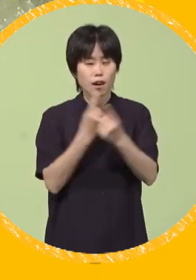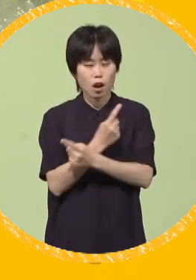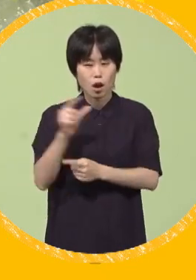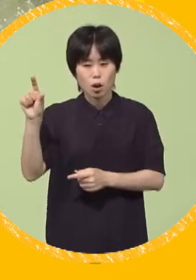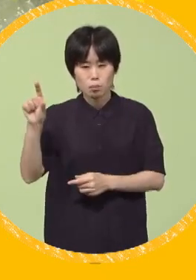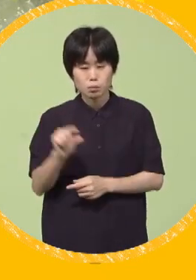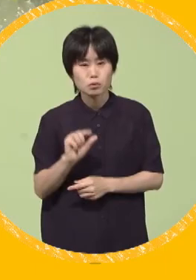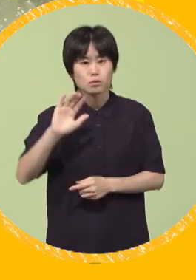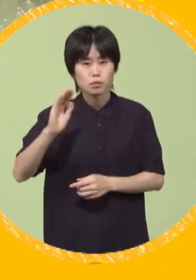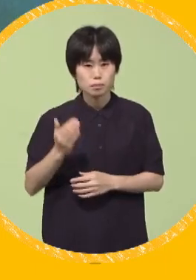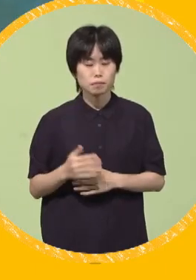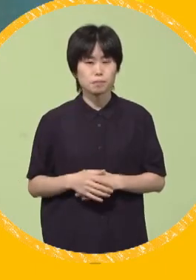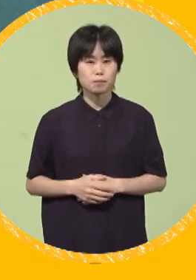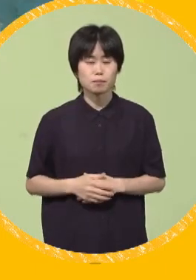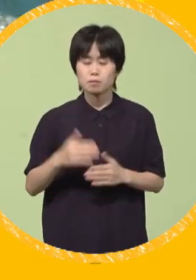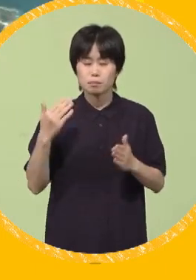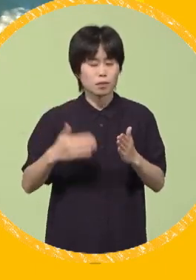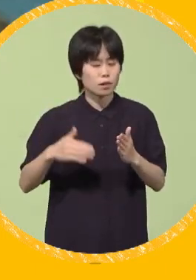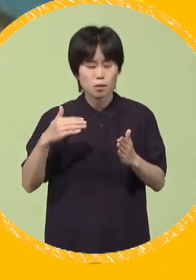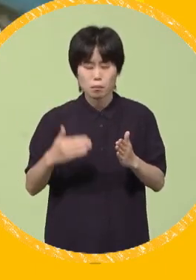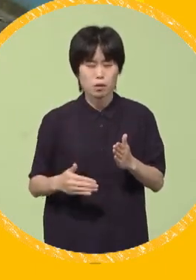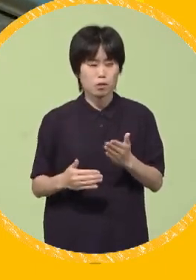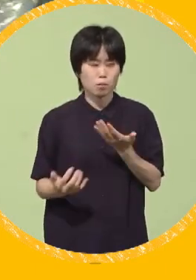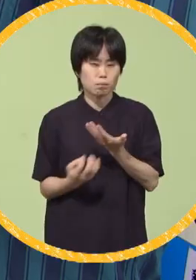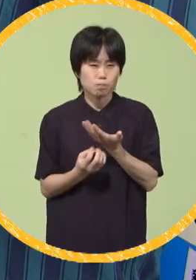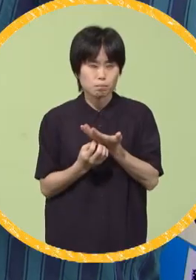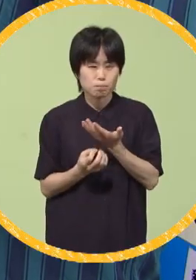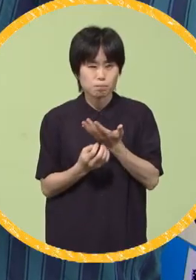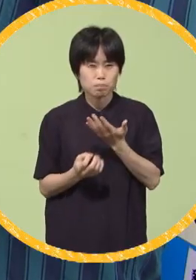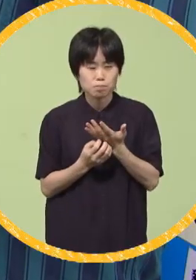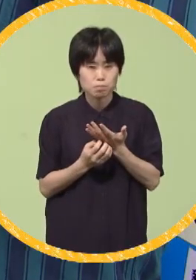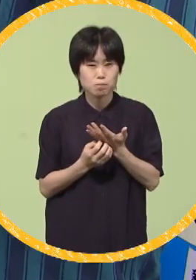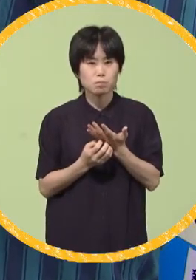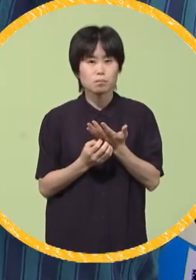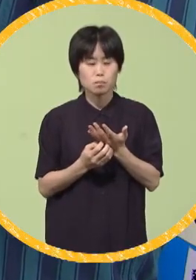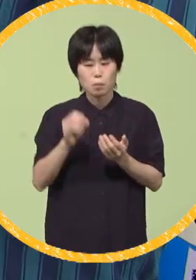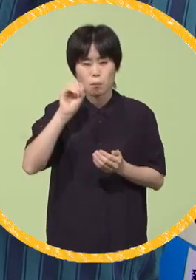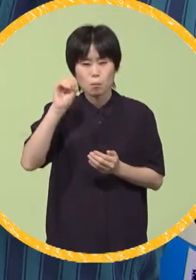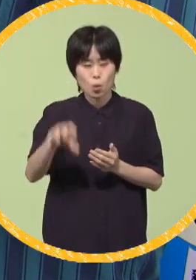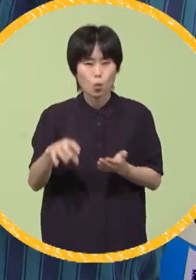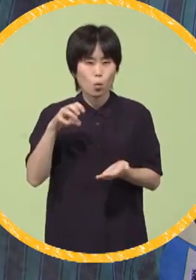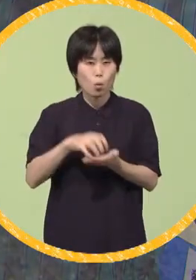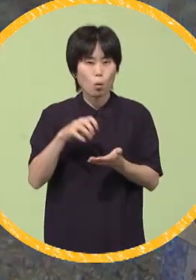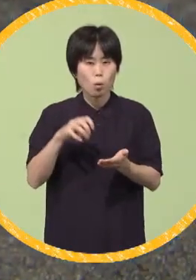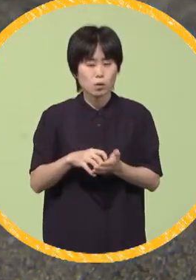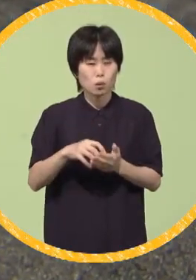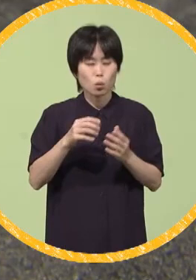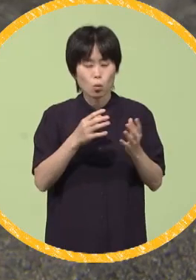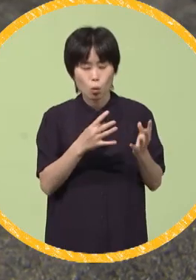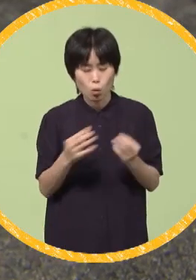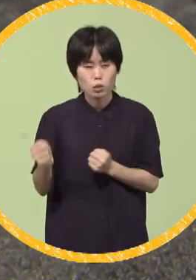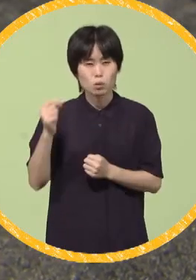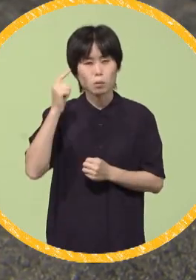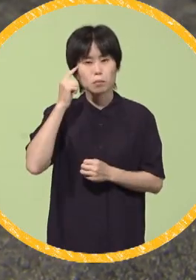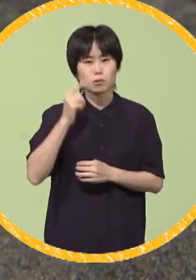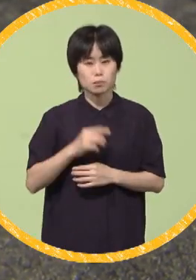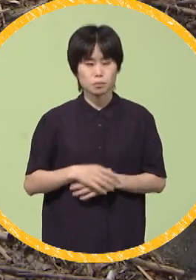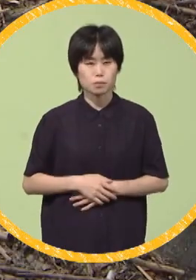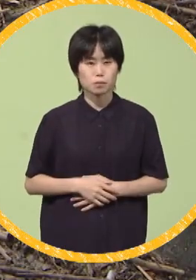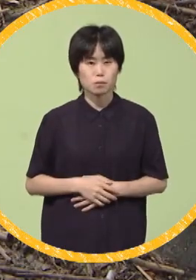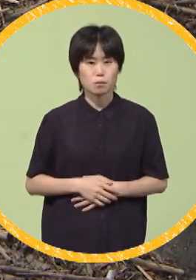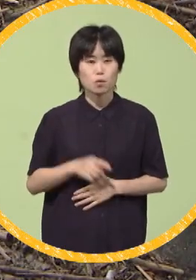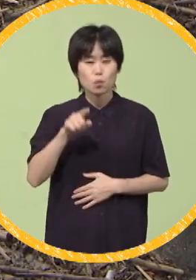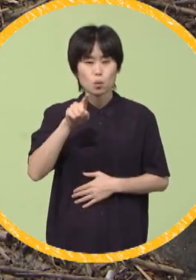進んできているんですけれども、まだまだ焼却されるプラスチックゴミやポイ捨てされるゴミは多いと考えられています。そういった